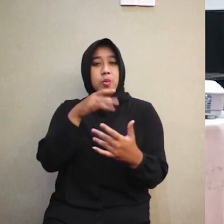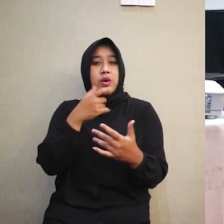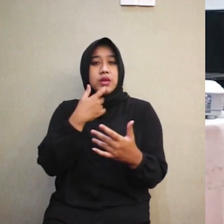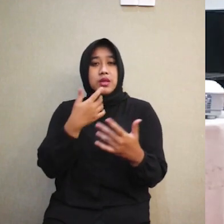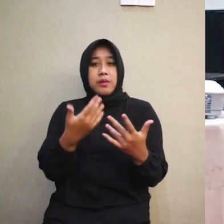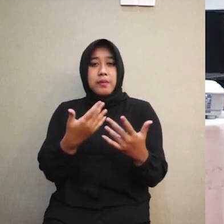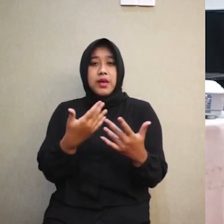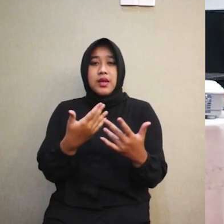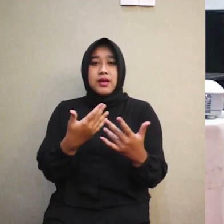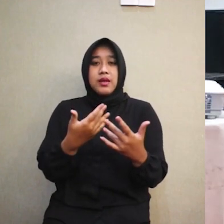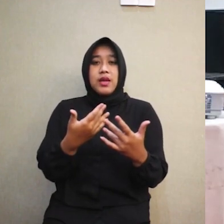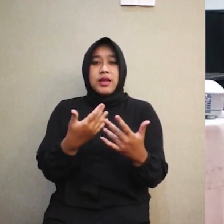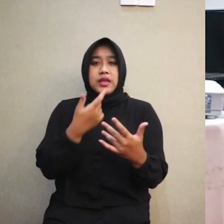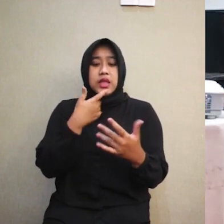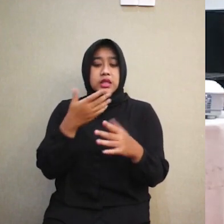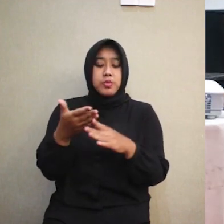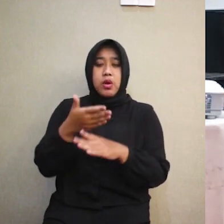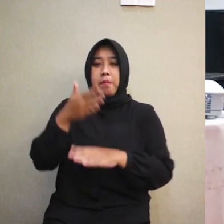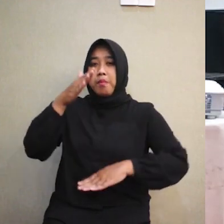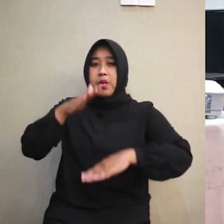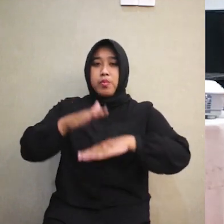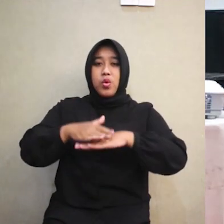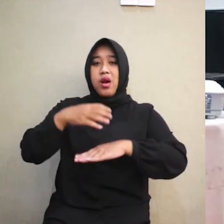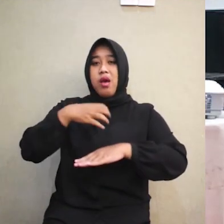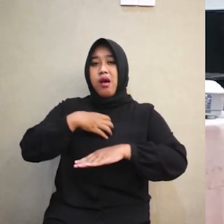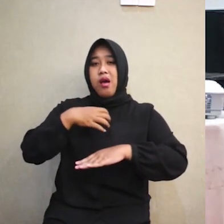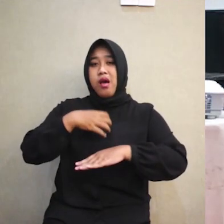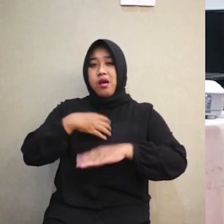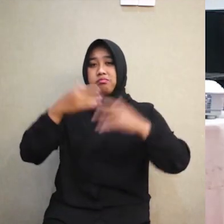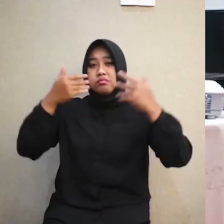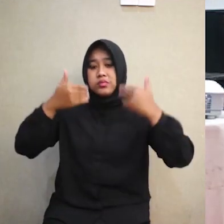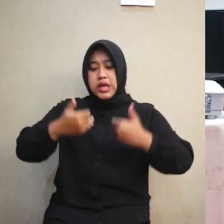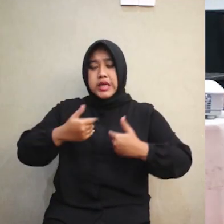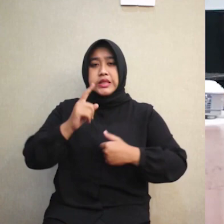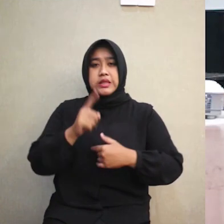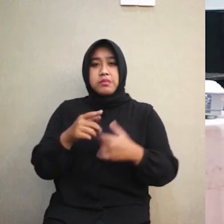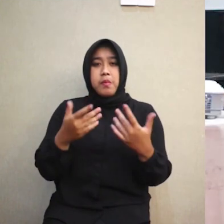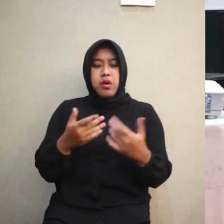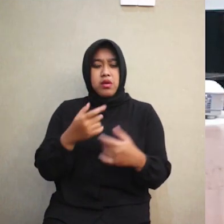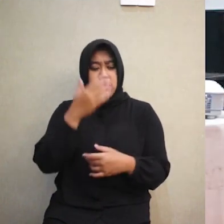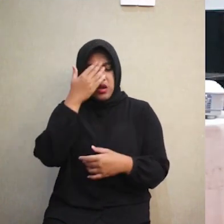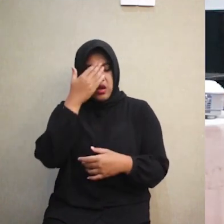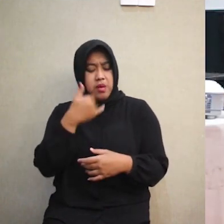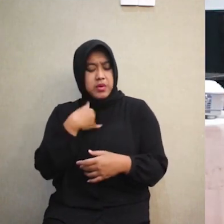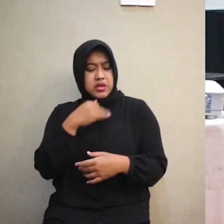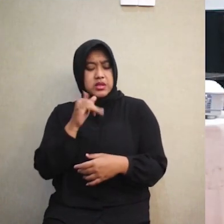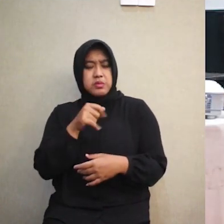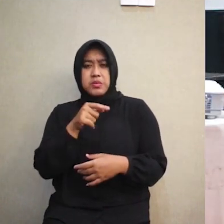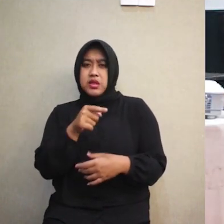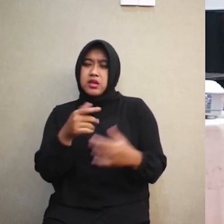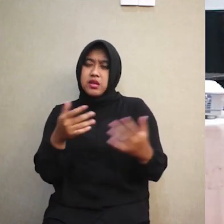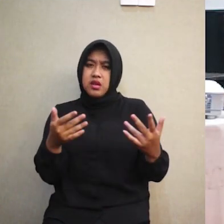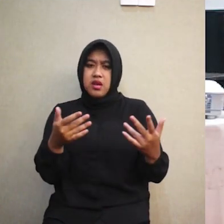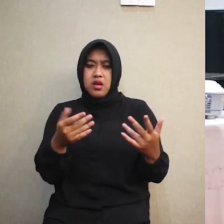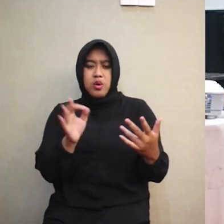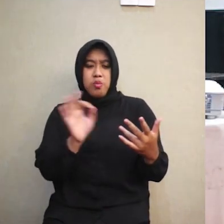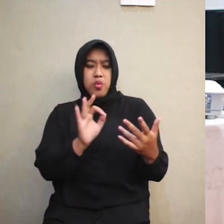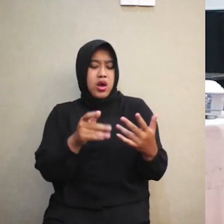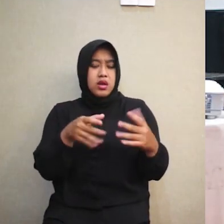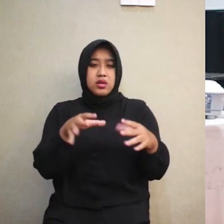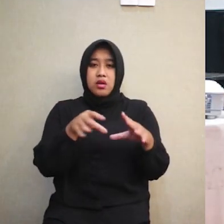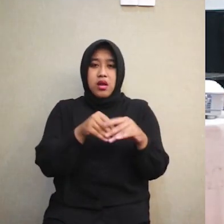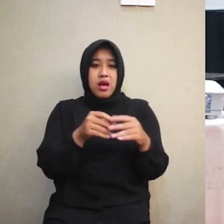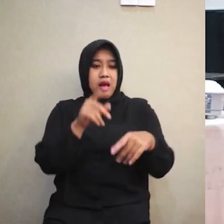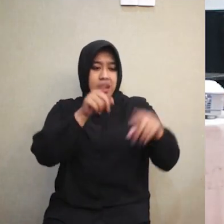soal tadi pemenuhan hak asasinya karena Kok jadi kayak bukan bagian